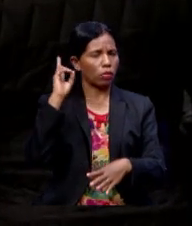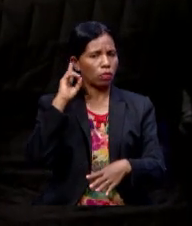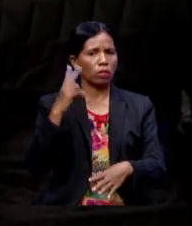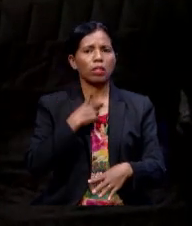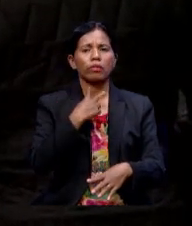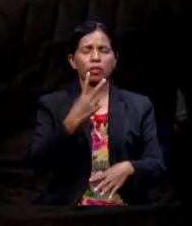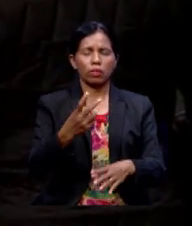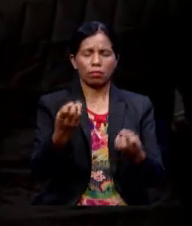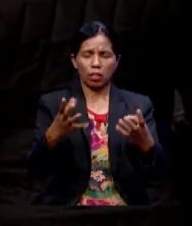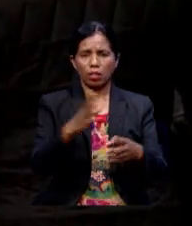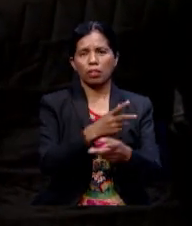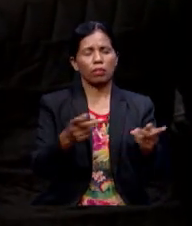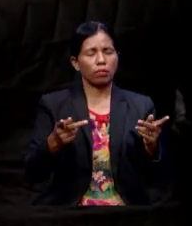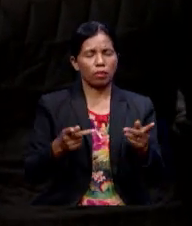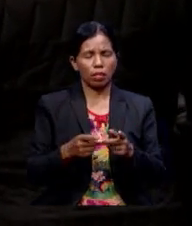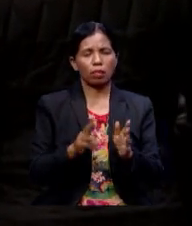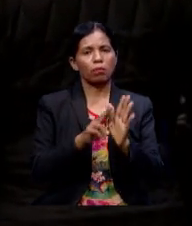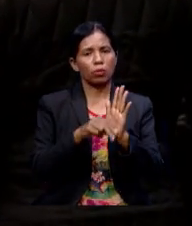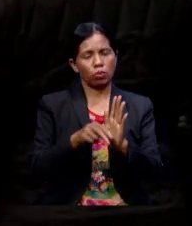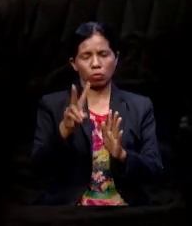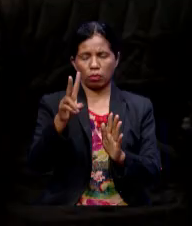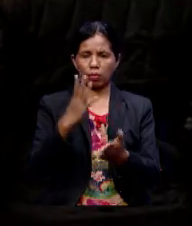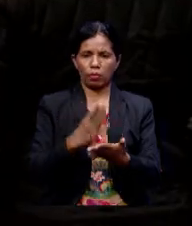fat-fatin. Acontecimento to minuto rua makpara.